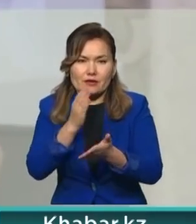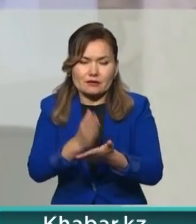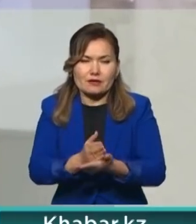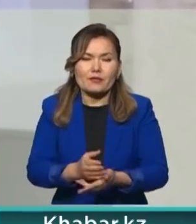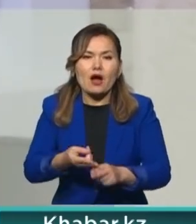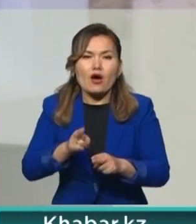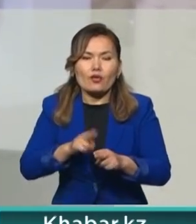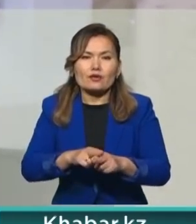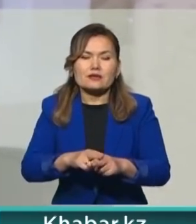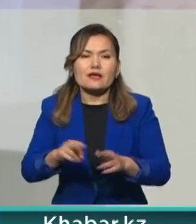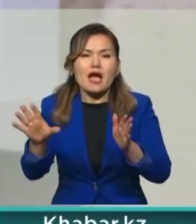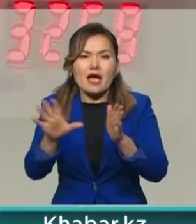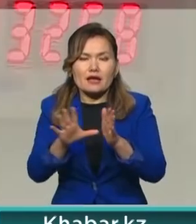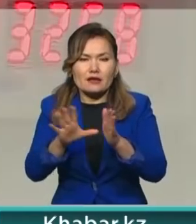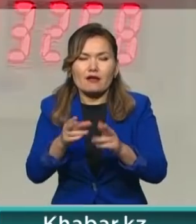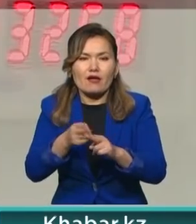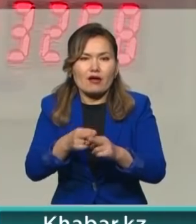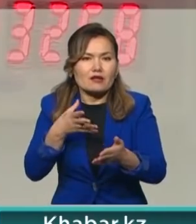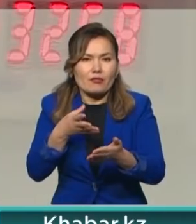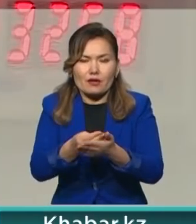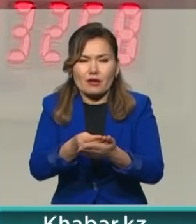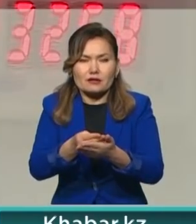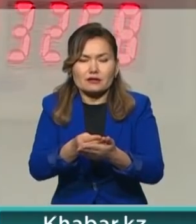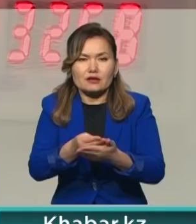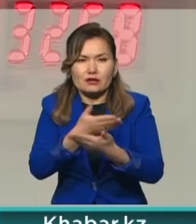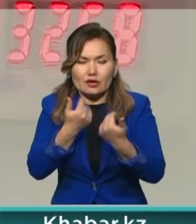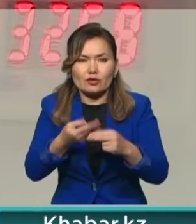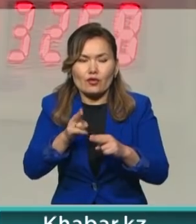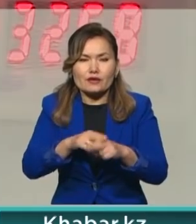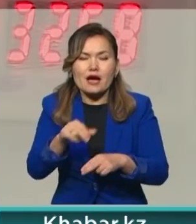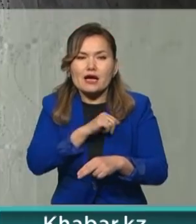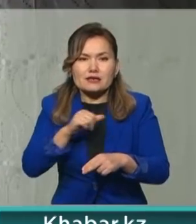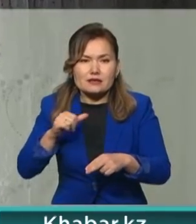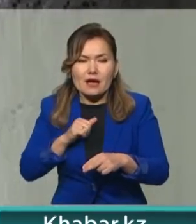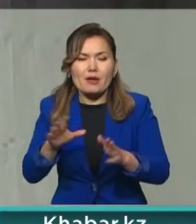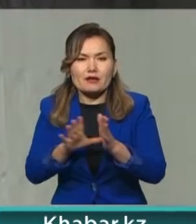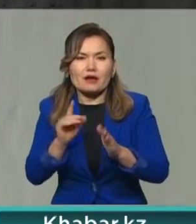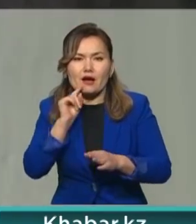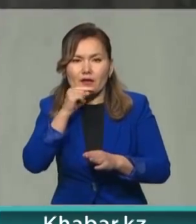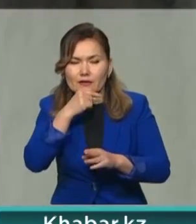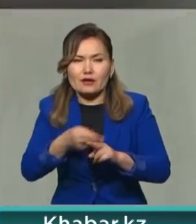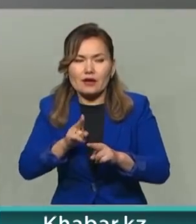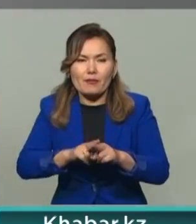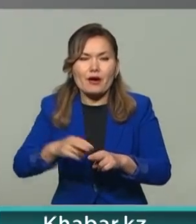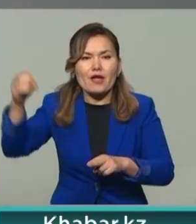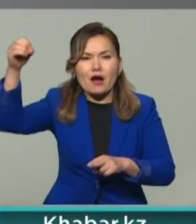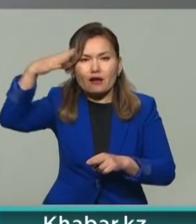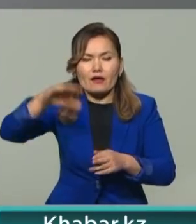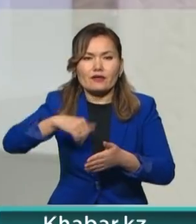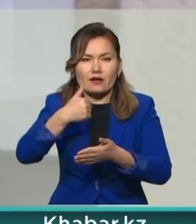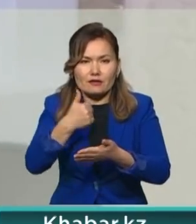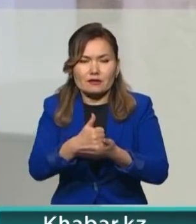Асанов энергияға ақша төлеу керекті бас қатырмайды. Коммуналды қызметтің құнын осылай үнемдеп отыр. Ең бастысы аспан ашық болса